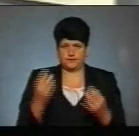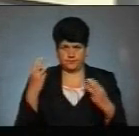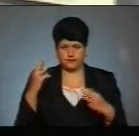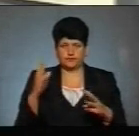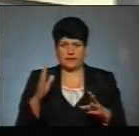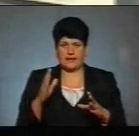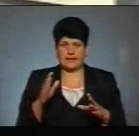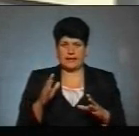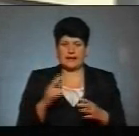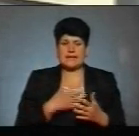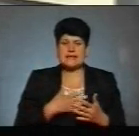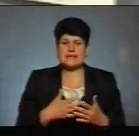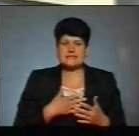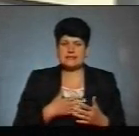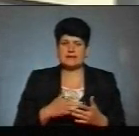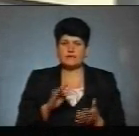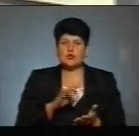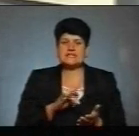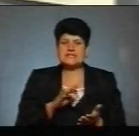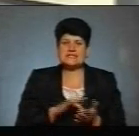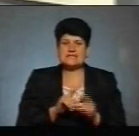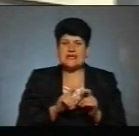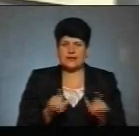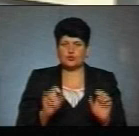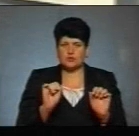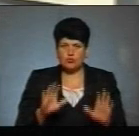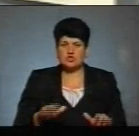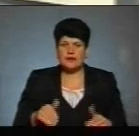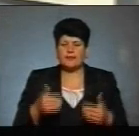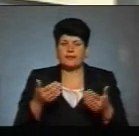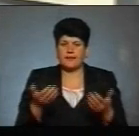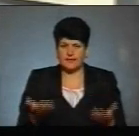такого кисневого центру, де ми можемо надати якраз